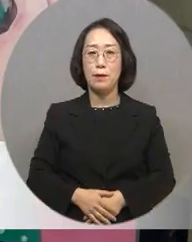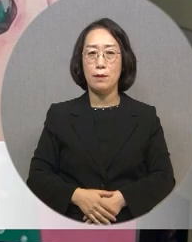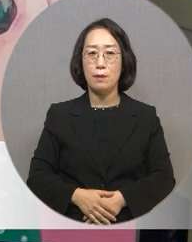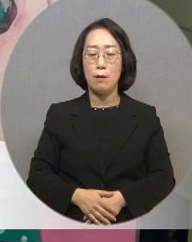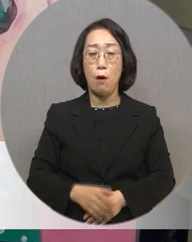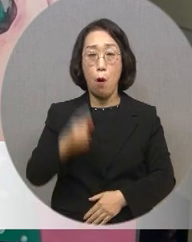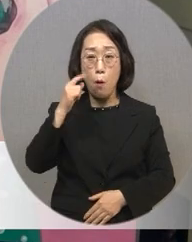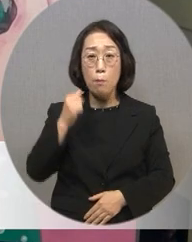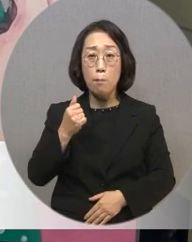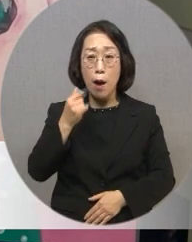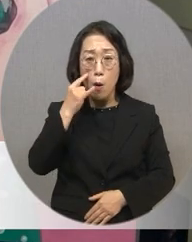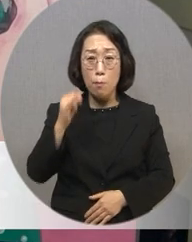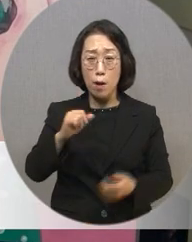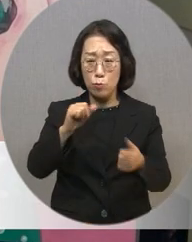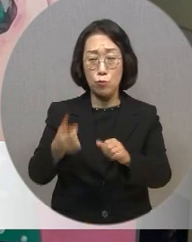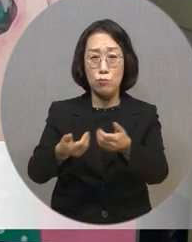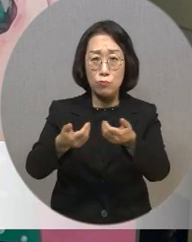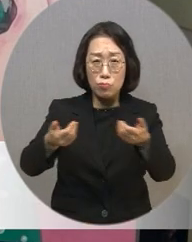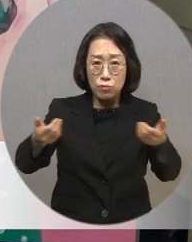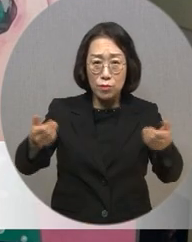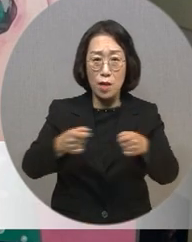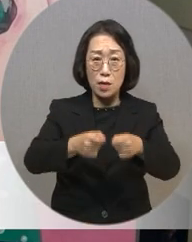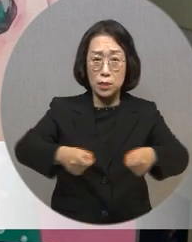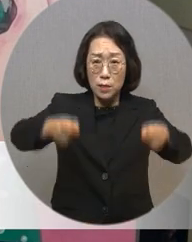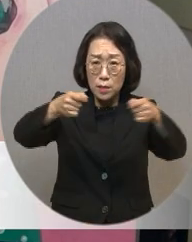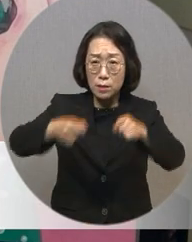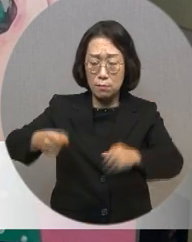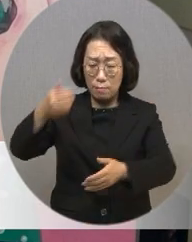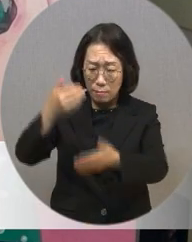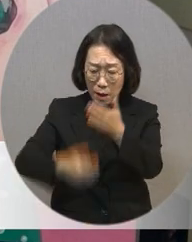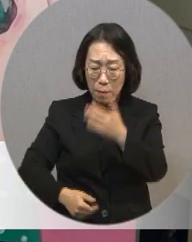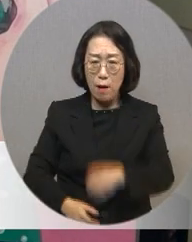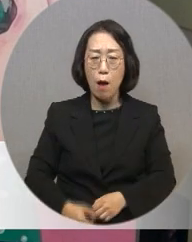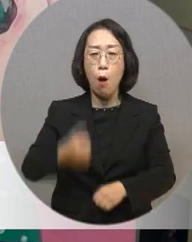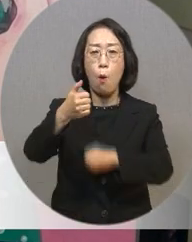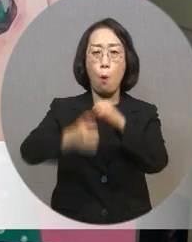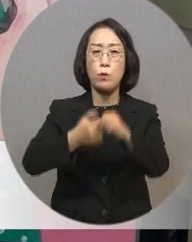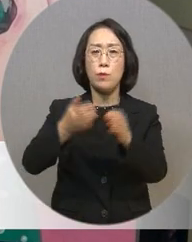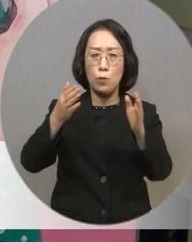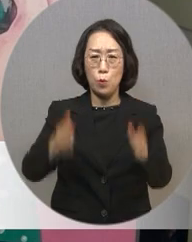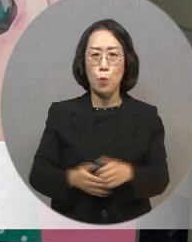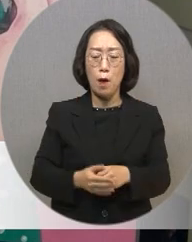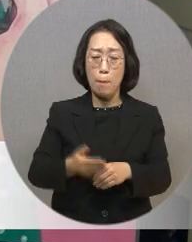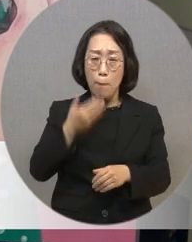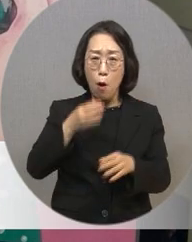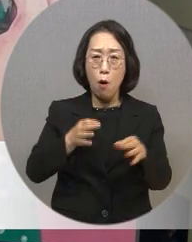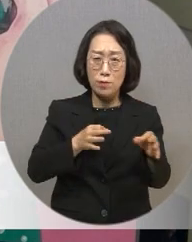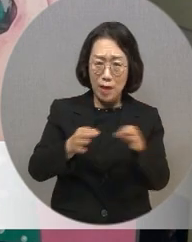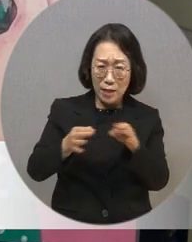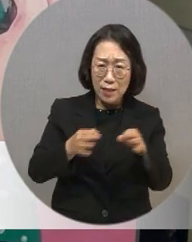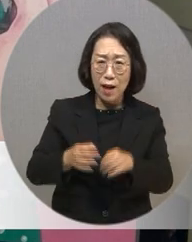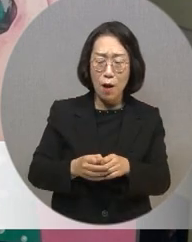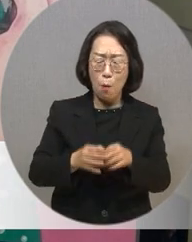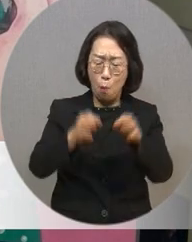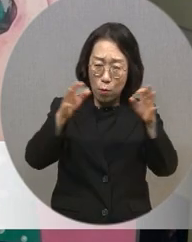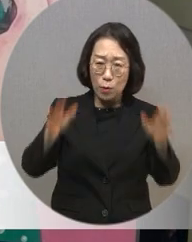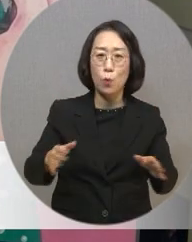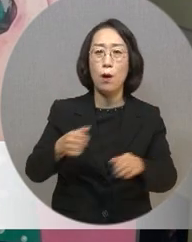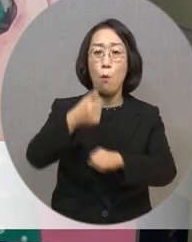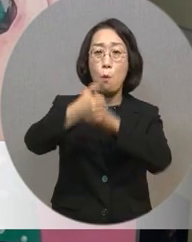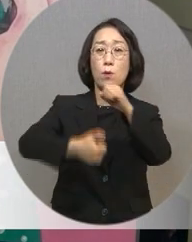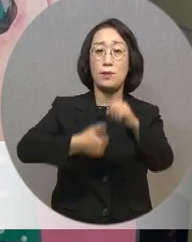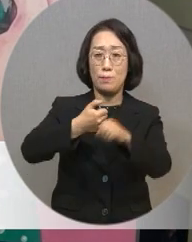이렇게 돌아가시고 나니까 엄마 그릇이 이렇게 많더라고요. 아마 50년 동안 장사를 하셨거든요. 엄마 일생이 담아있는